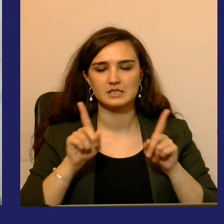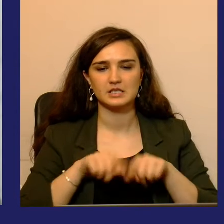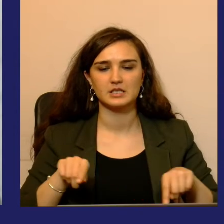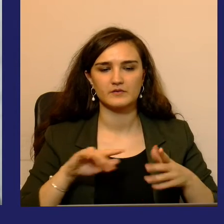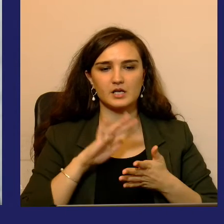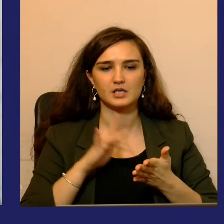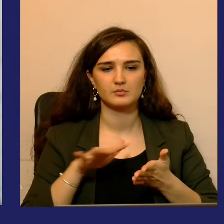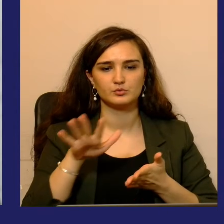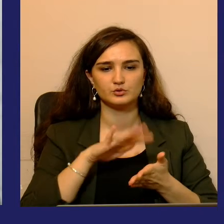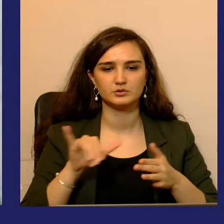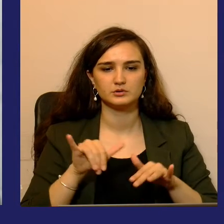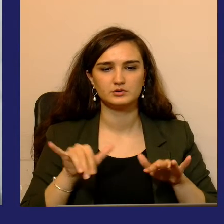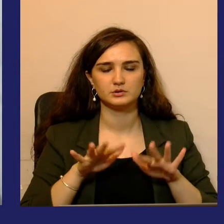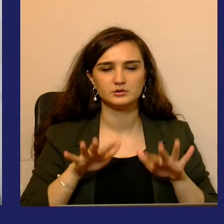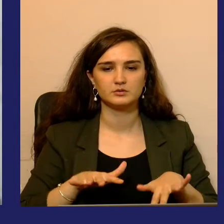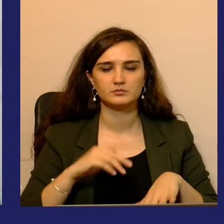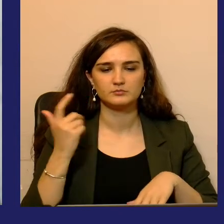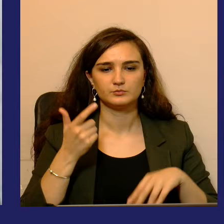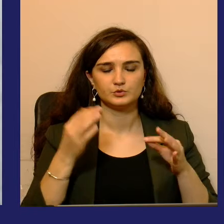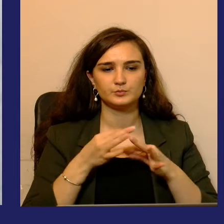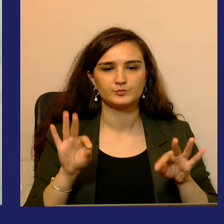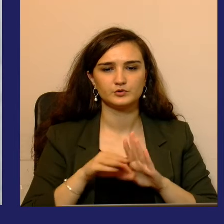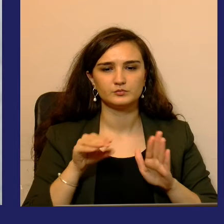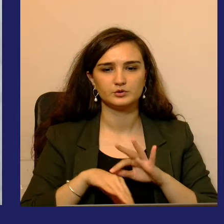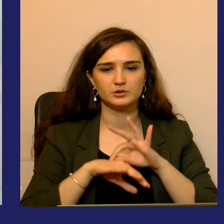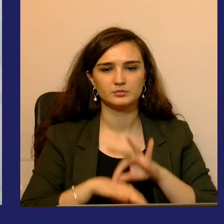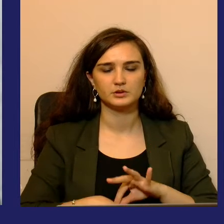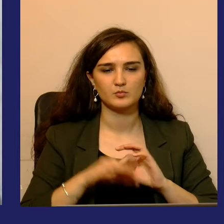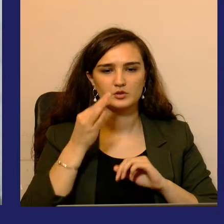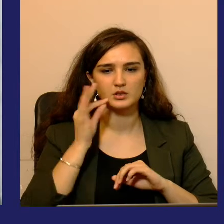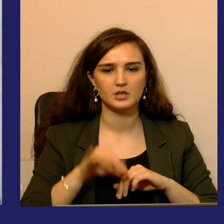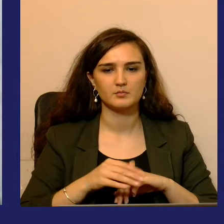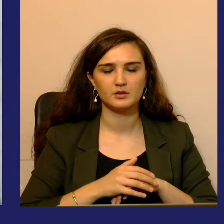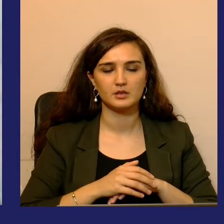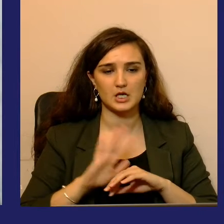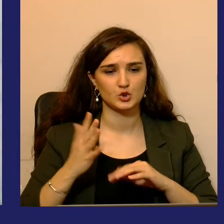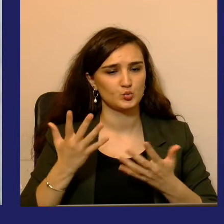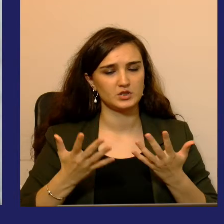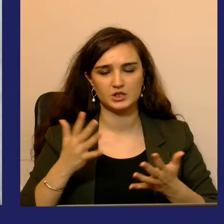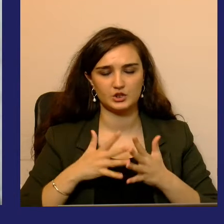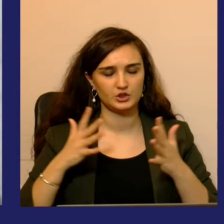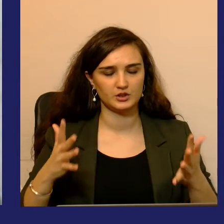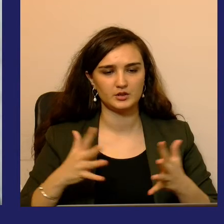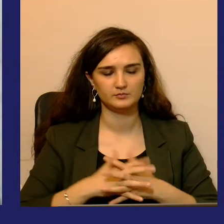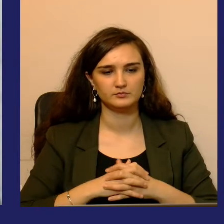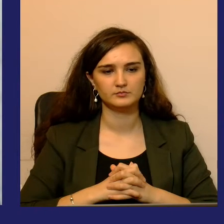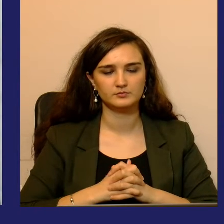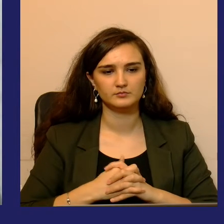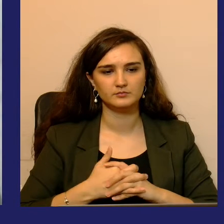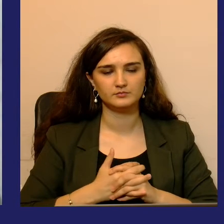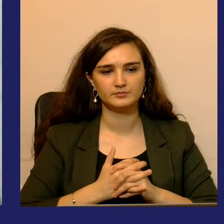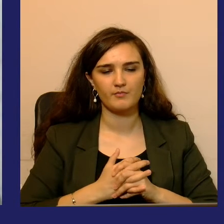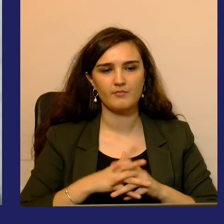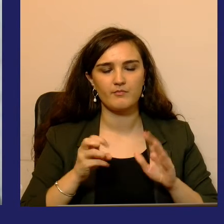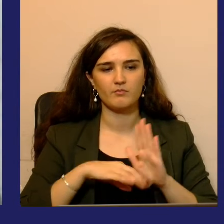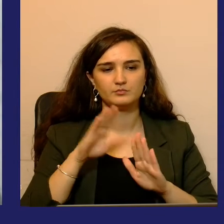ქვეყნებში, სადაც დემოკრატიული არჩევნების ჩატარების გამოცდილება ასთუ ისე დიდი გვაქვს, ეს კიდევ